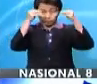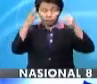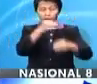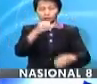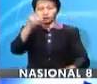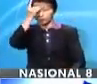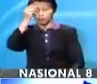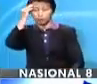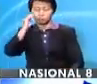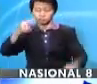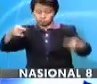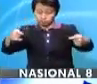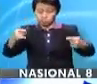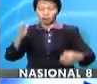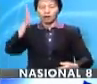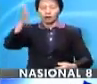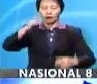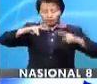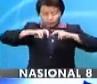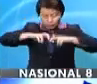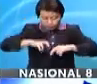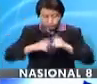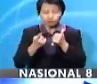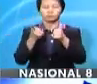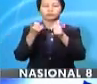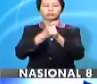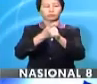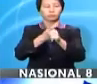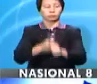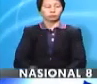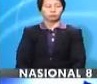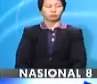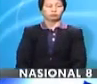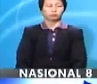Mahathir Mohamad akan dikaji terlebih dahulu.